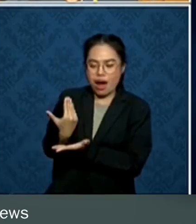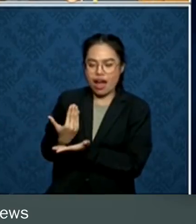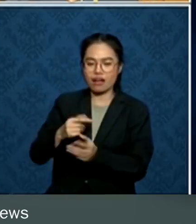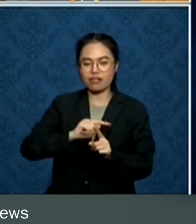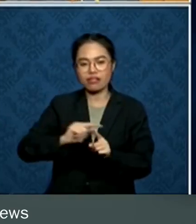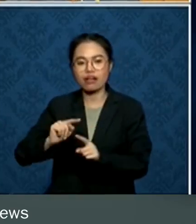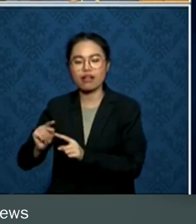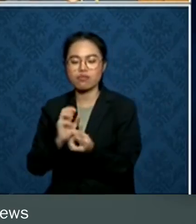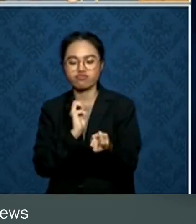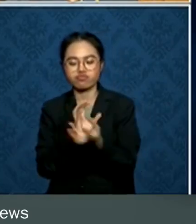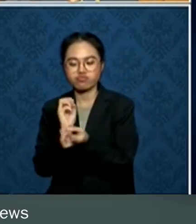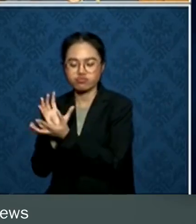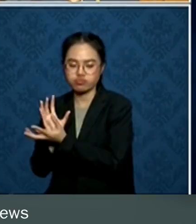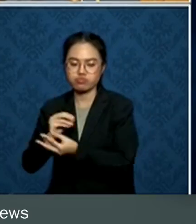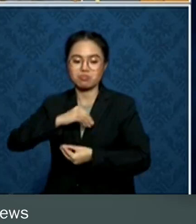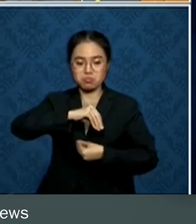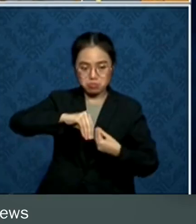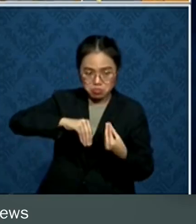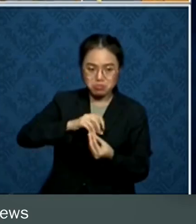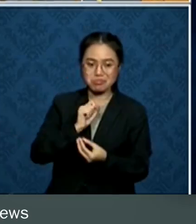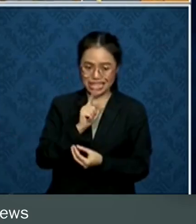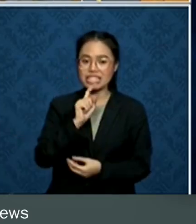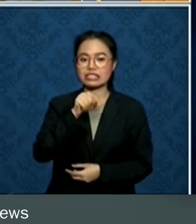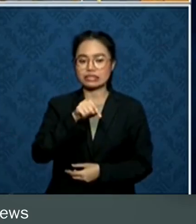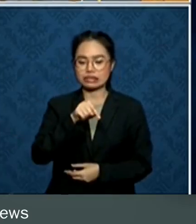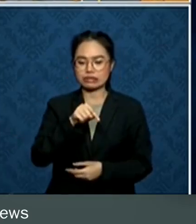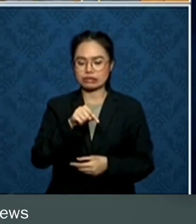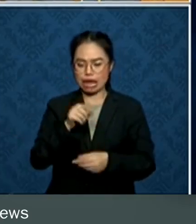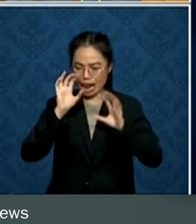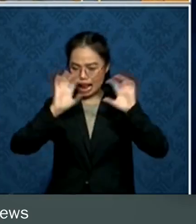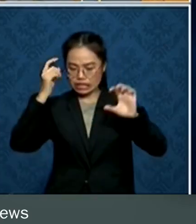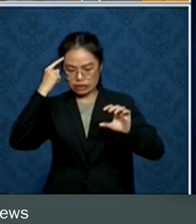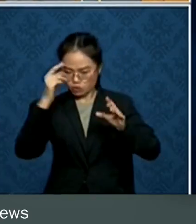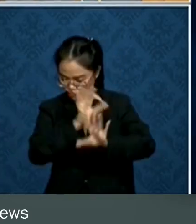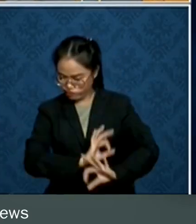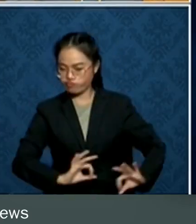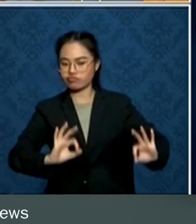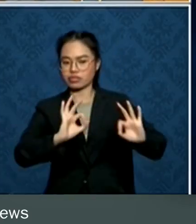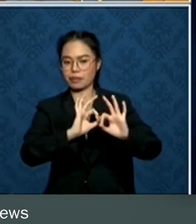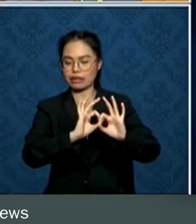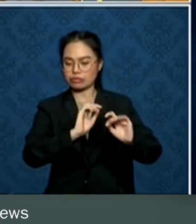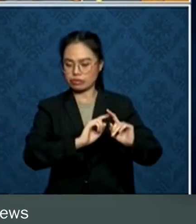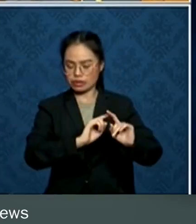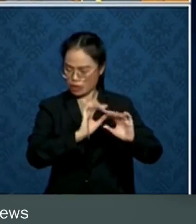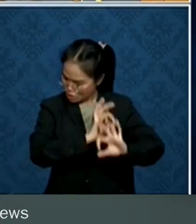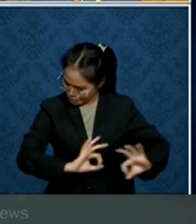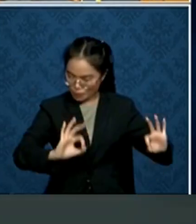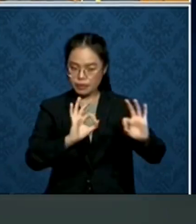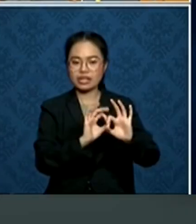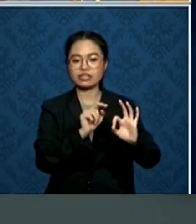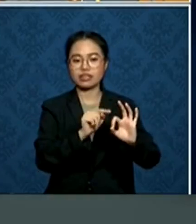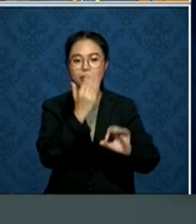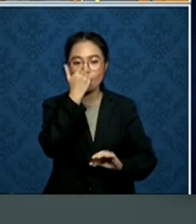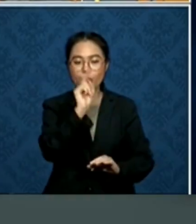ต้นเศรษฐกิจจึงเป็นเรื่องที่รัฐบาลให้ความสำคัญเป็นอันดับต้นๆ